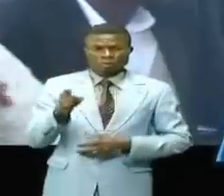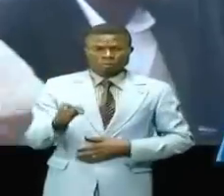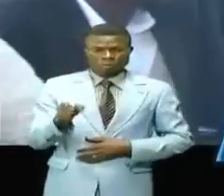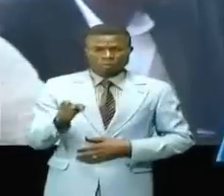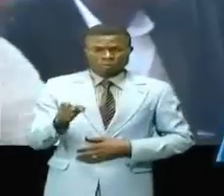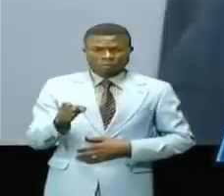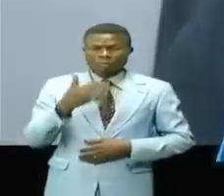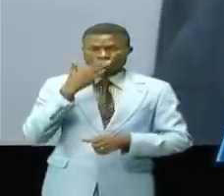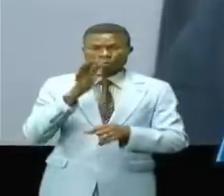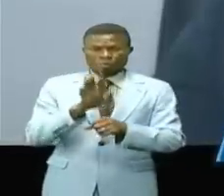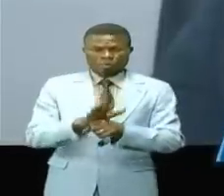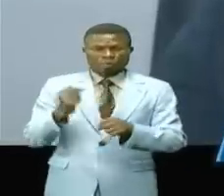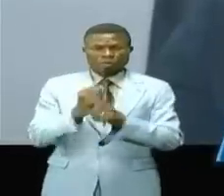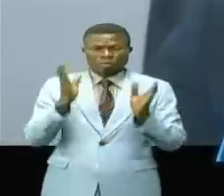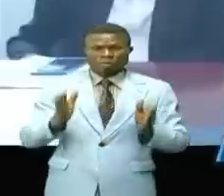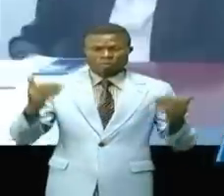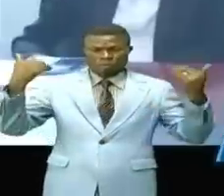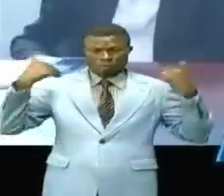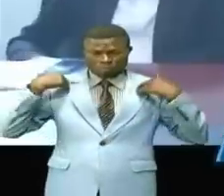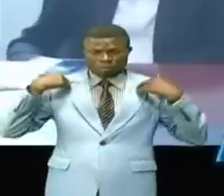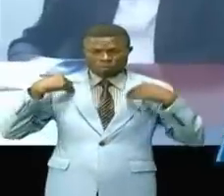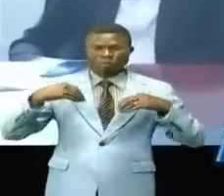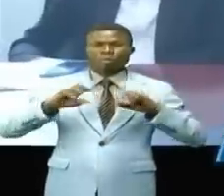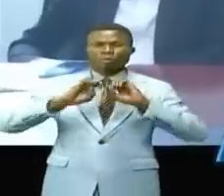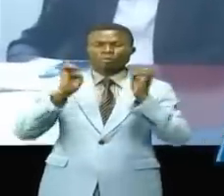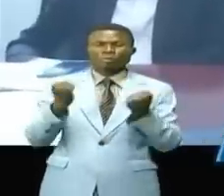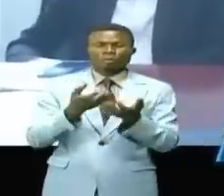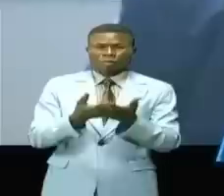a rassuré les agents et cadres de cet établissement